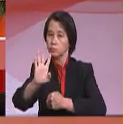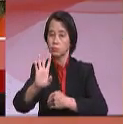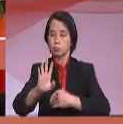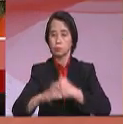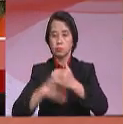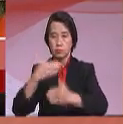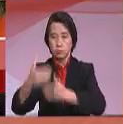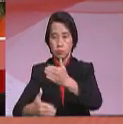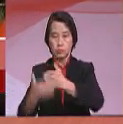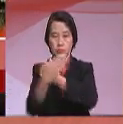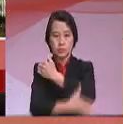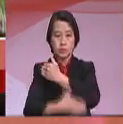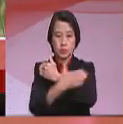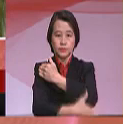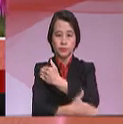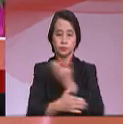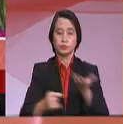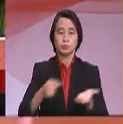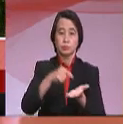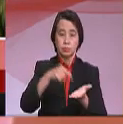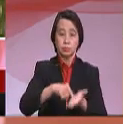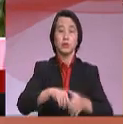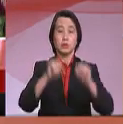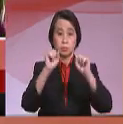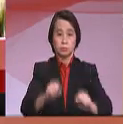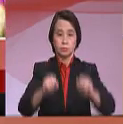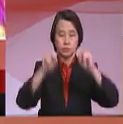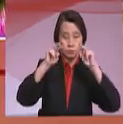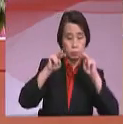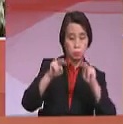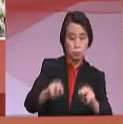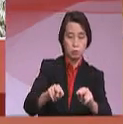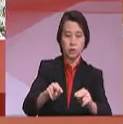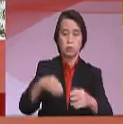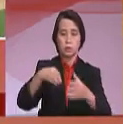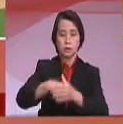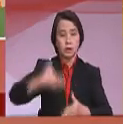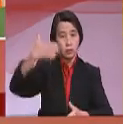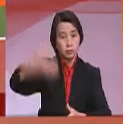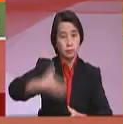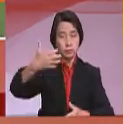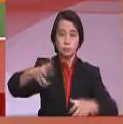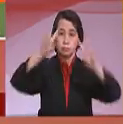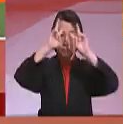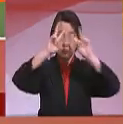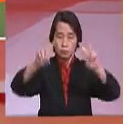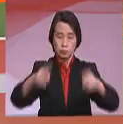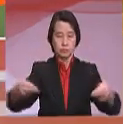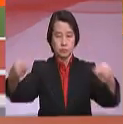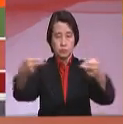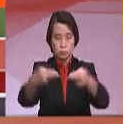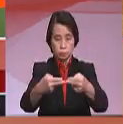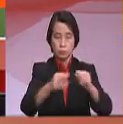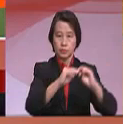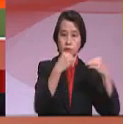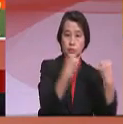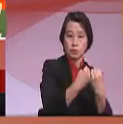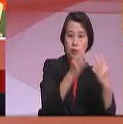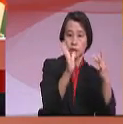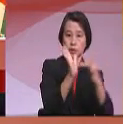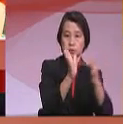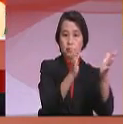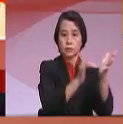tamadun. Ini dapat dilihat dalam sejarah keharmonian hubungan antara masyarakat